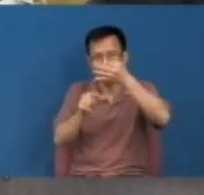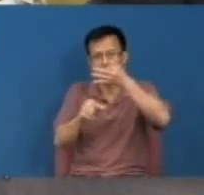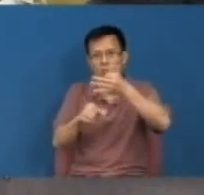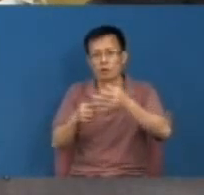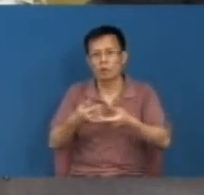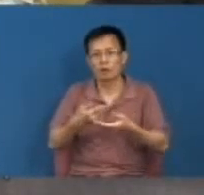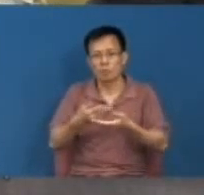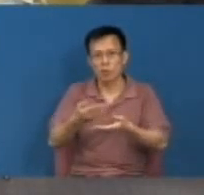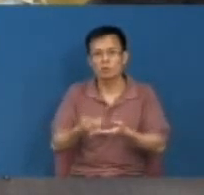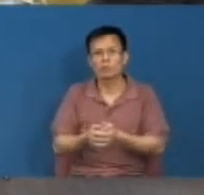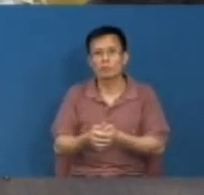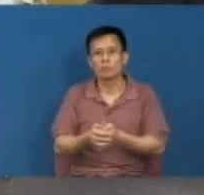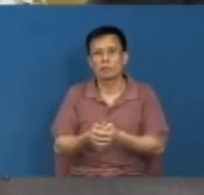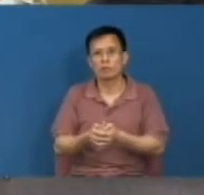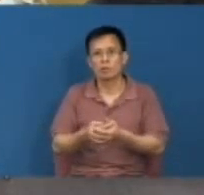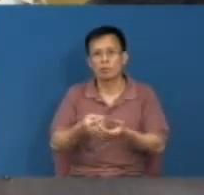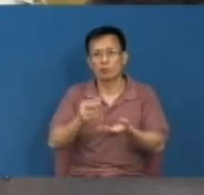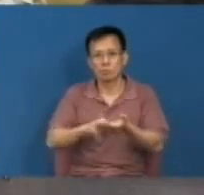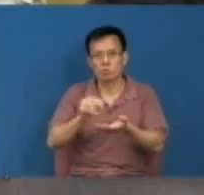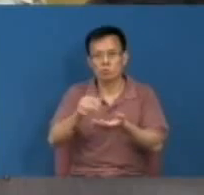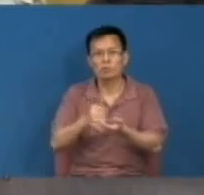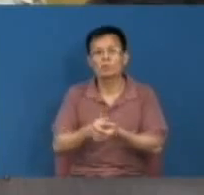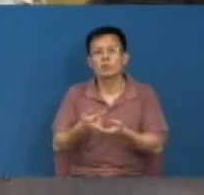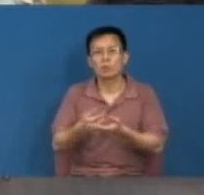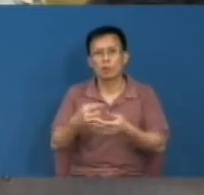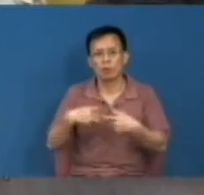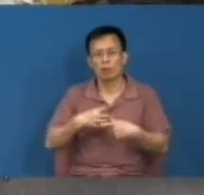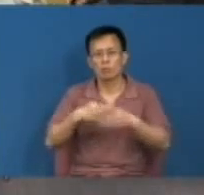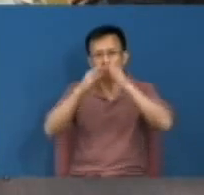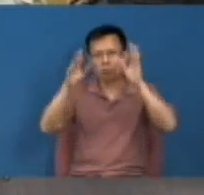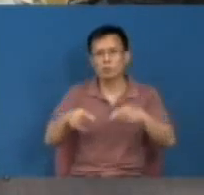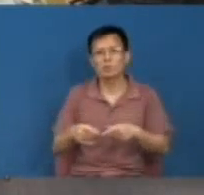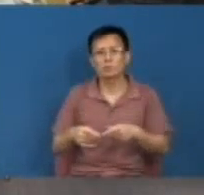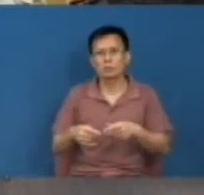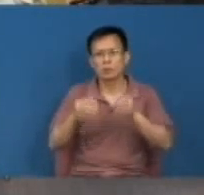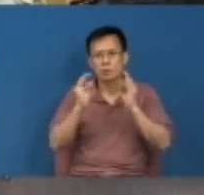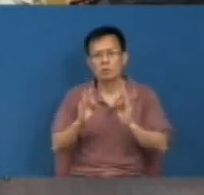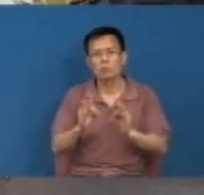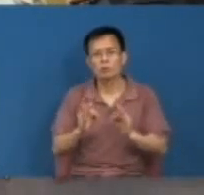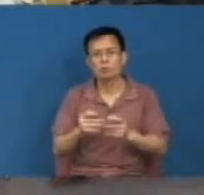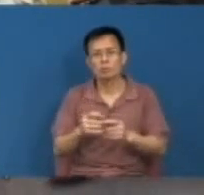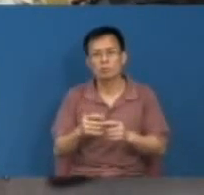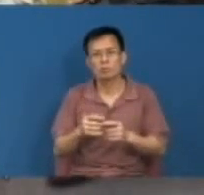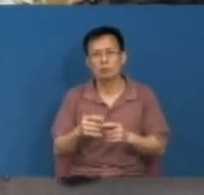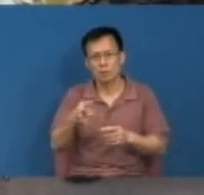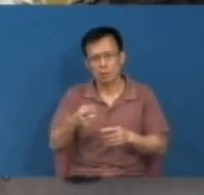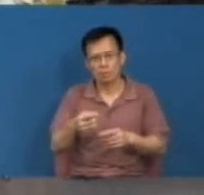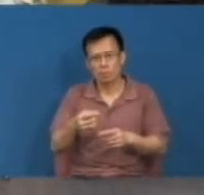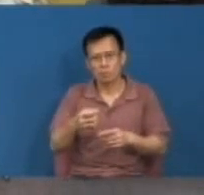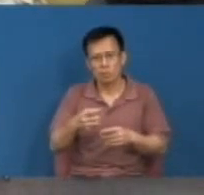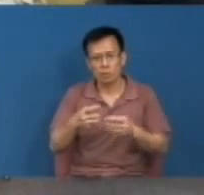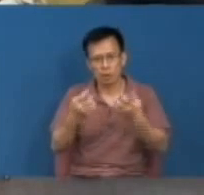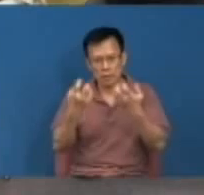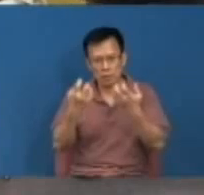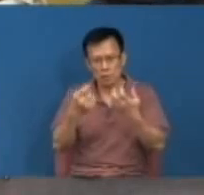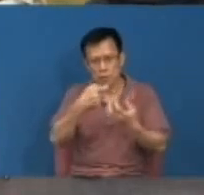果就話我嗰個鋪頭係值300多萬。我見到我都好震驚，我就打電話去，我話咦？你哋會唔會出錯價錢啦？ 係咪前面漏